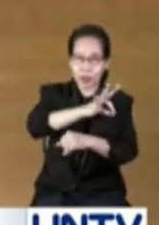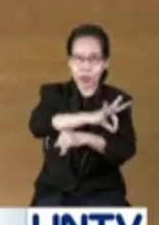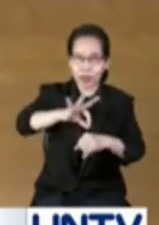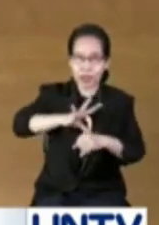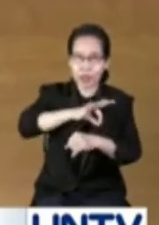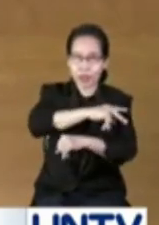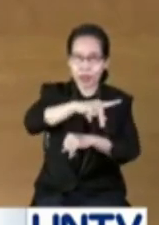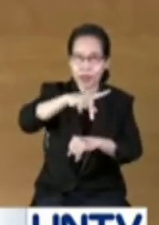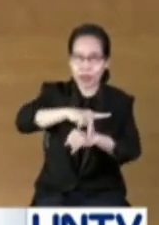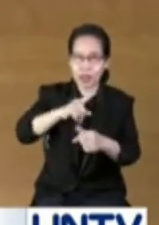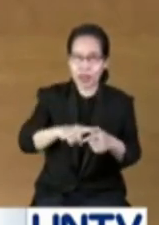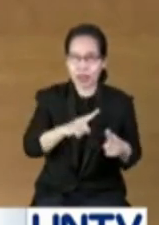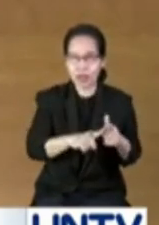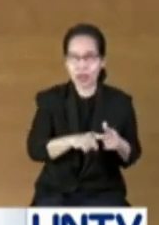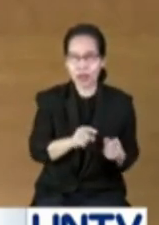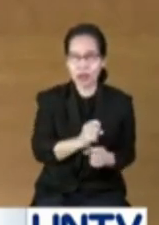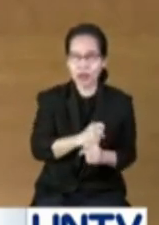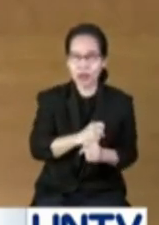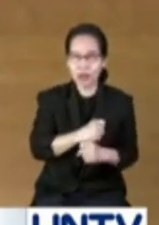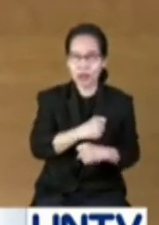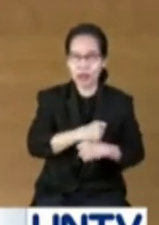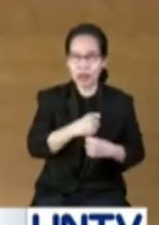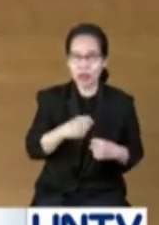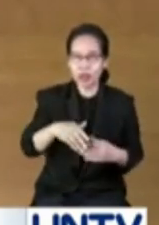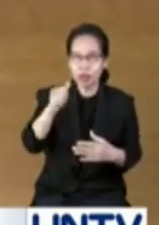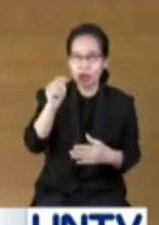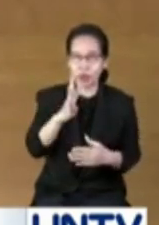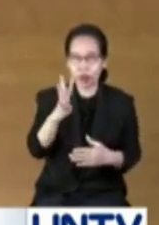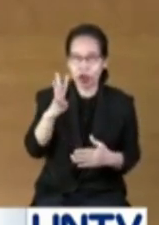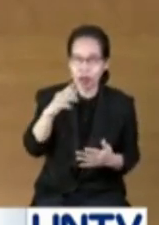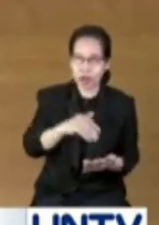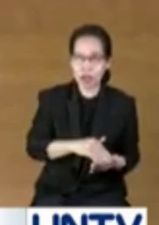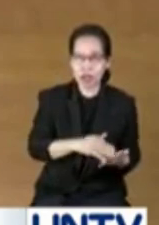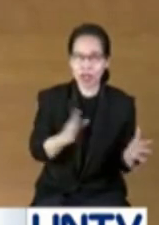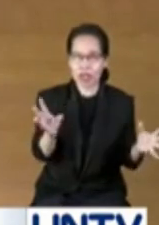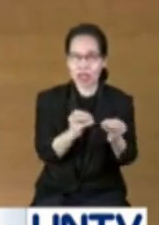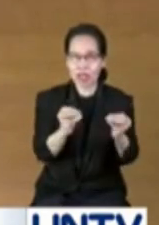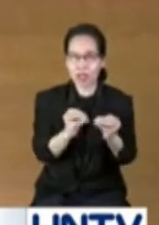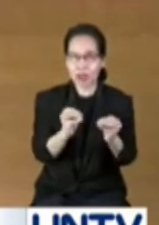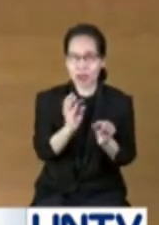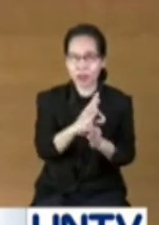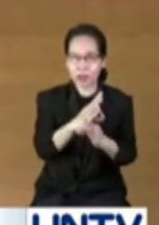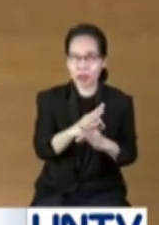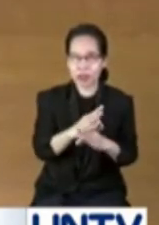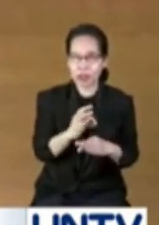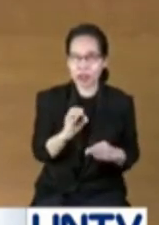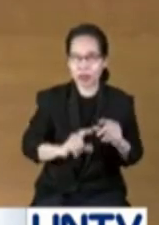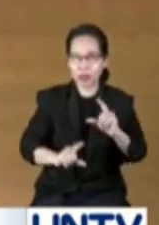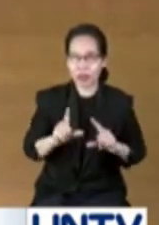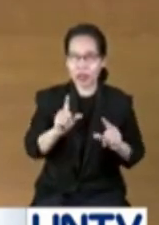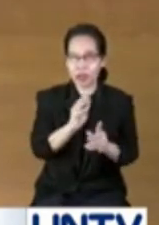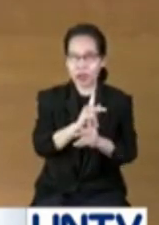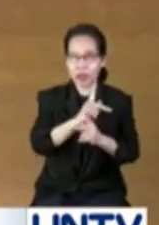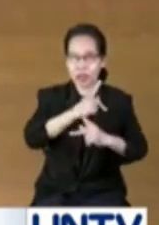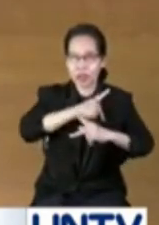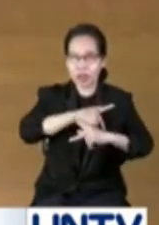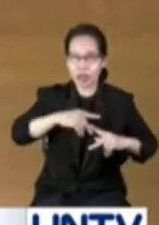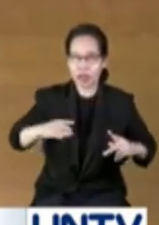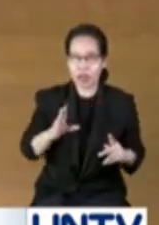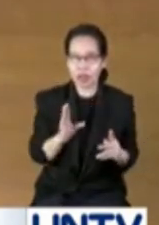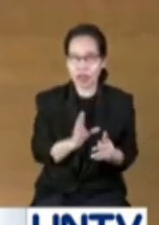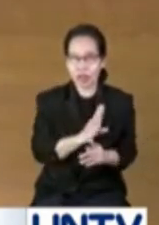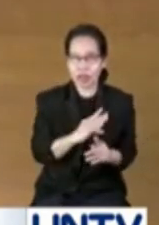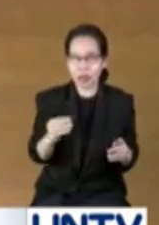Nagpagawa tayo ng halos 4,000 mga karagdagang fabrication lab, production at cold storage facility